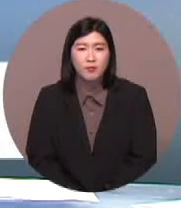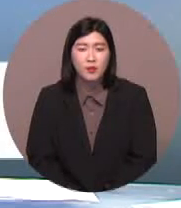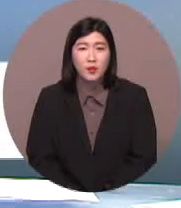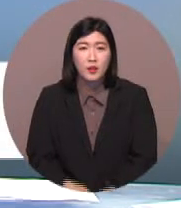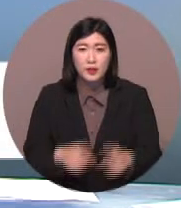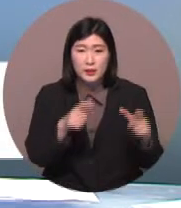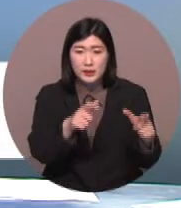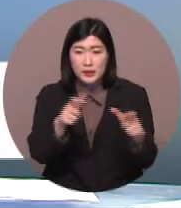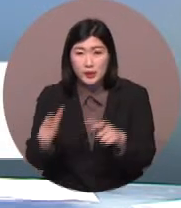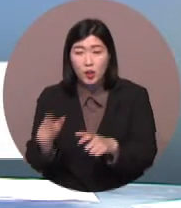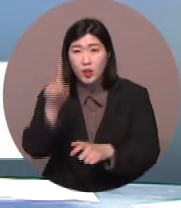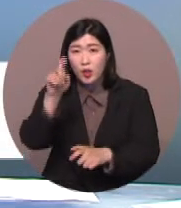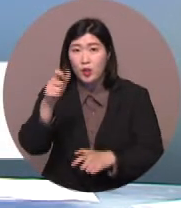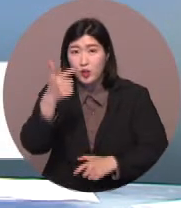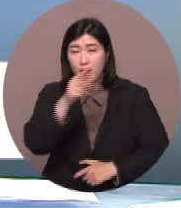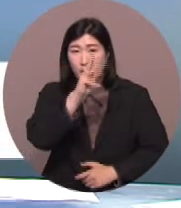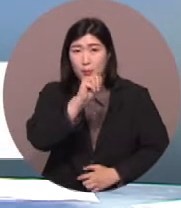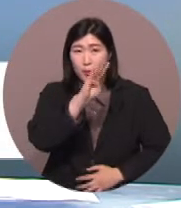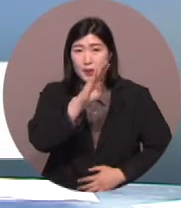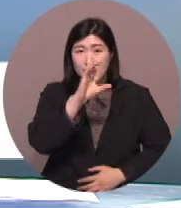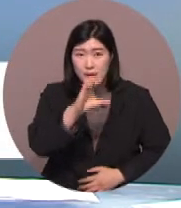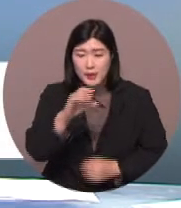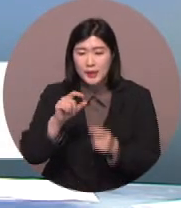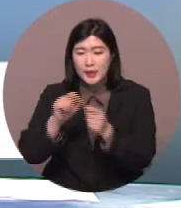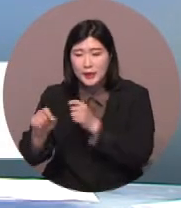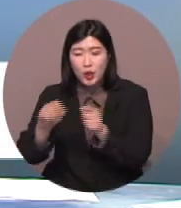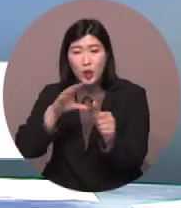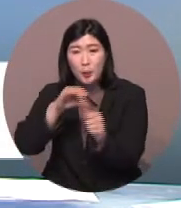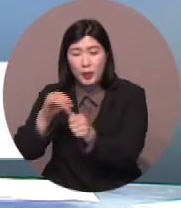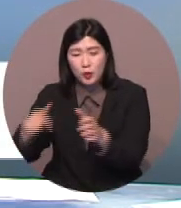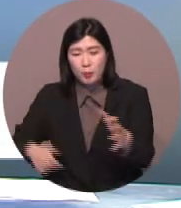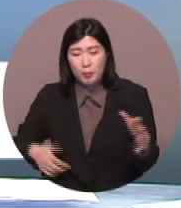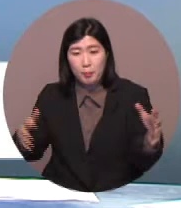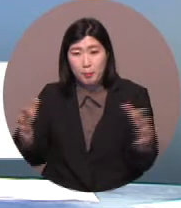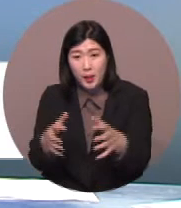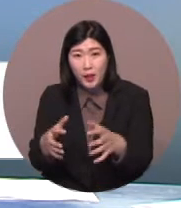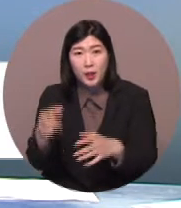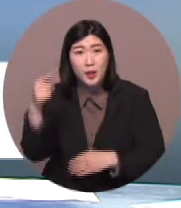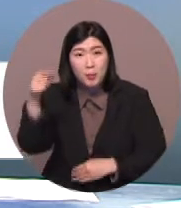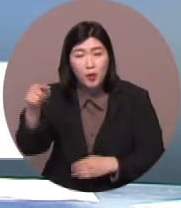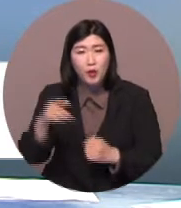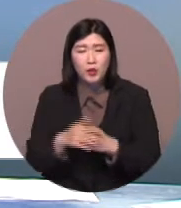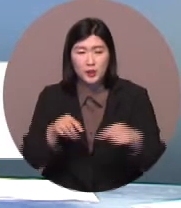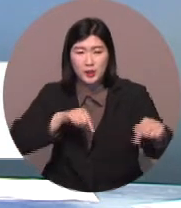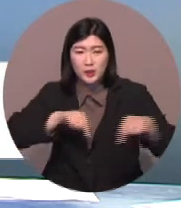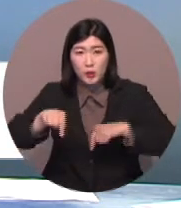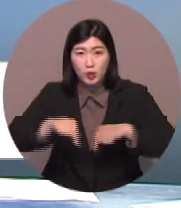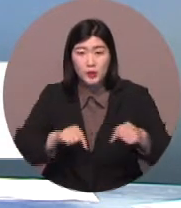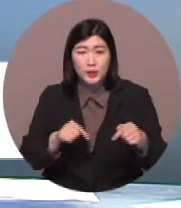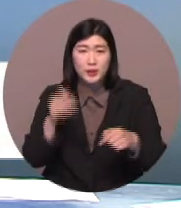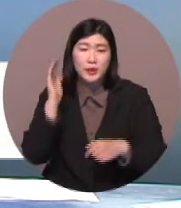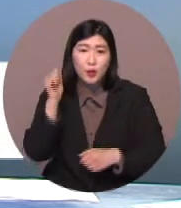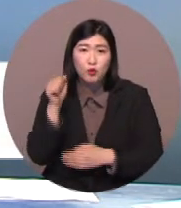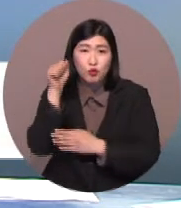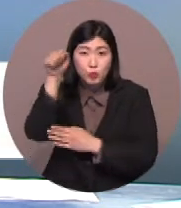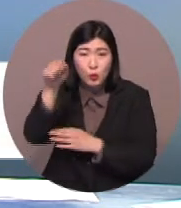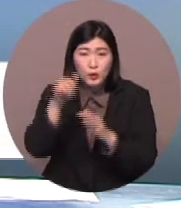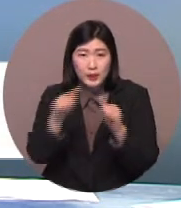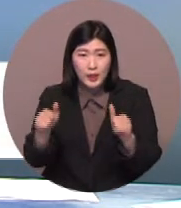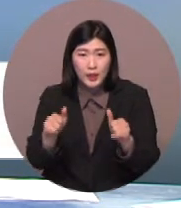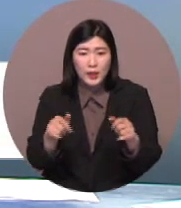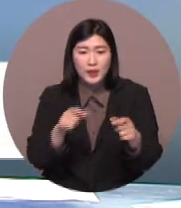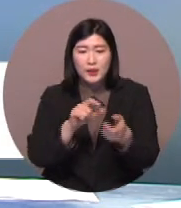16개 지역 MBC와 9개 지역 민방이 지상파에서는 최초로 여야 대선 후보의 지방자치에